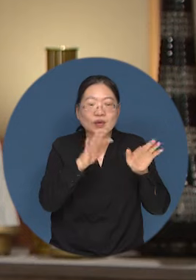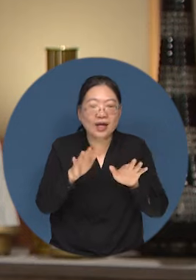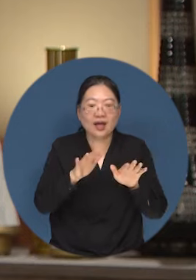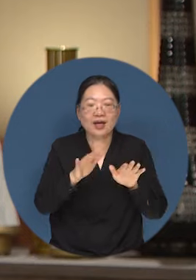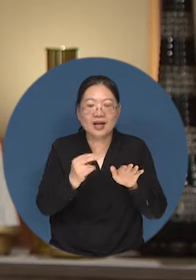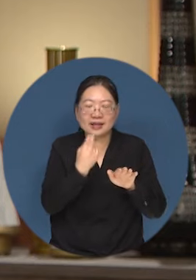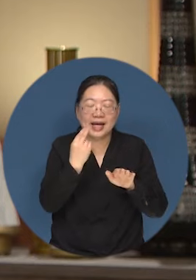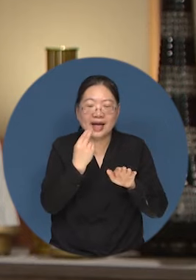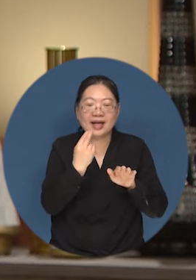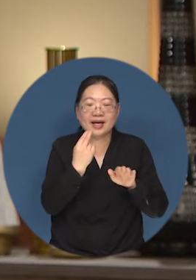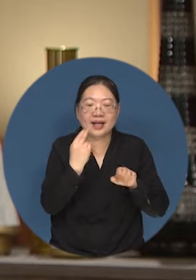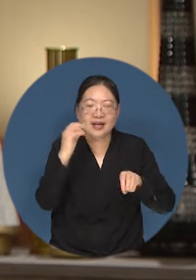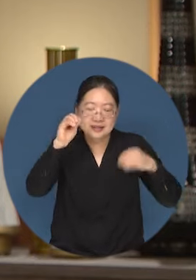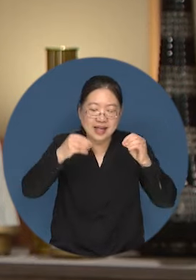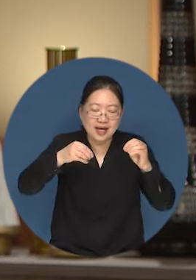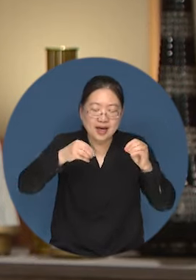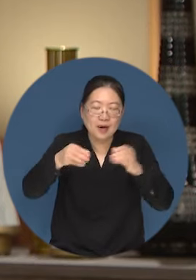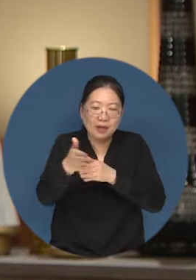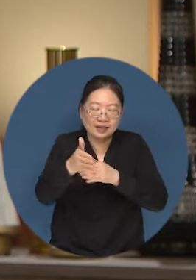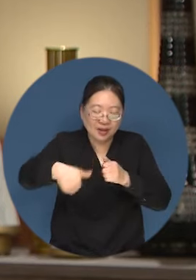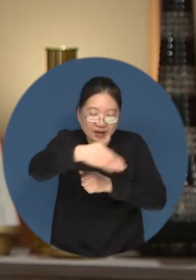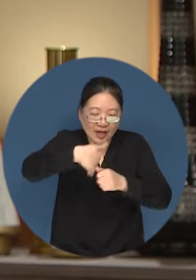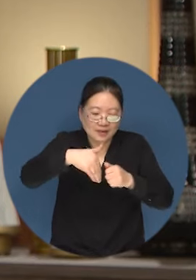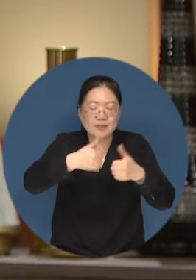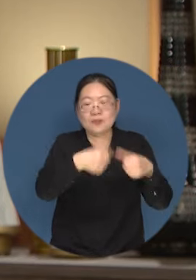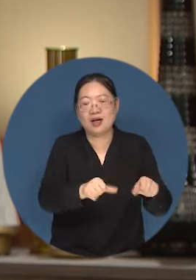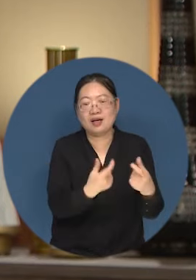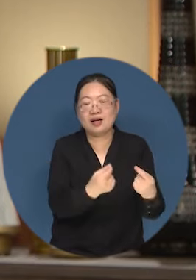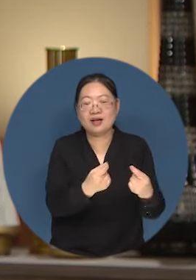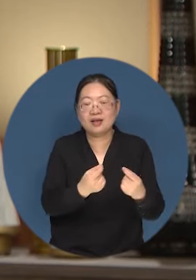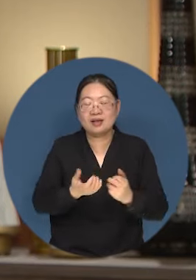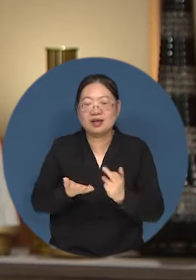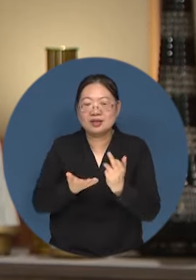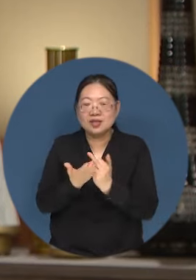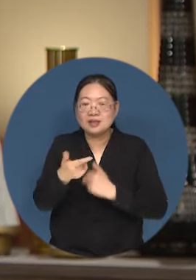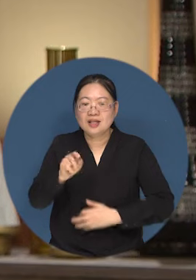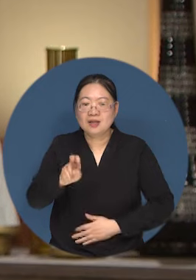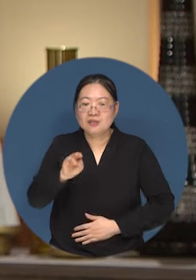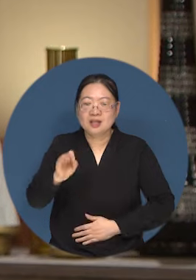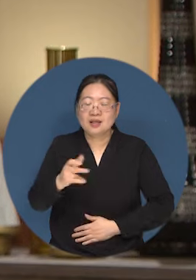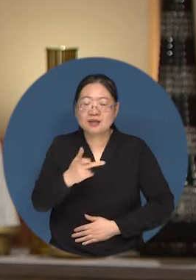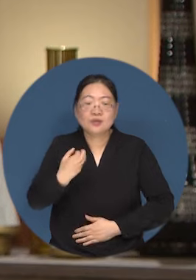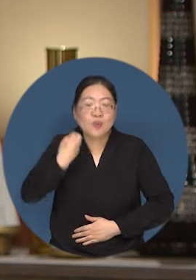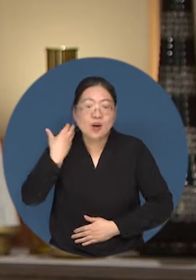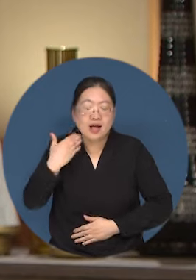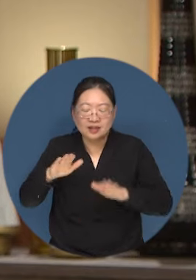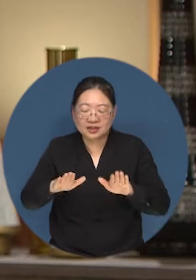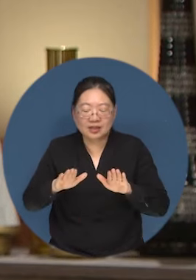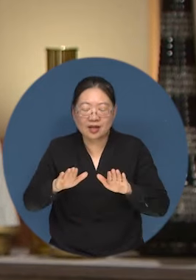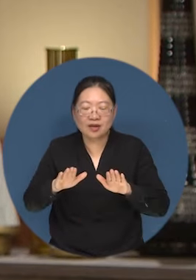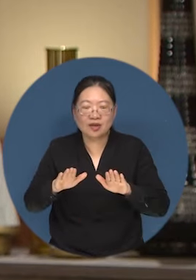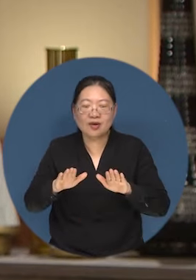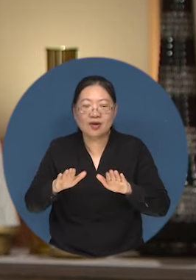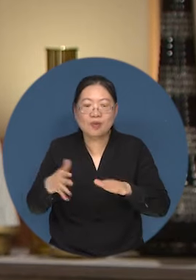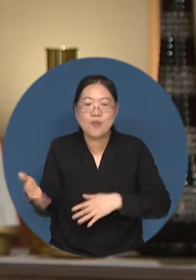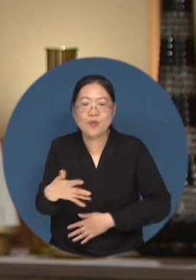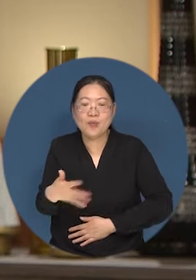생태계는 붕괴된다라는 뜻이죠. 마찬가지로 제주도 남방큰돌고래가 더 이상 우리가 볼 수 없게